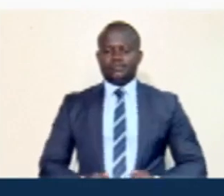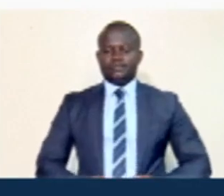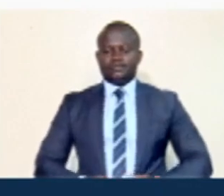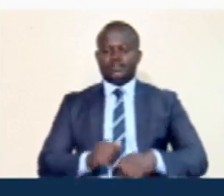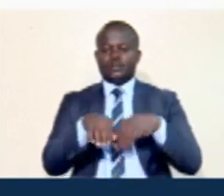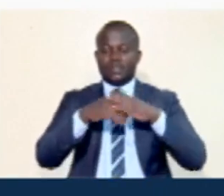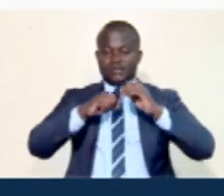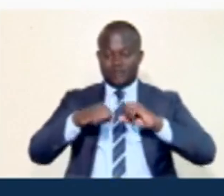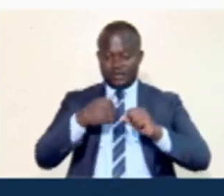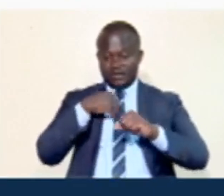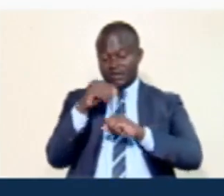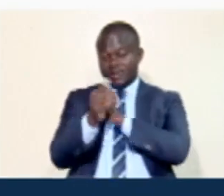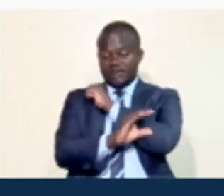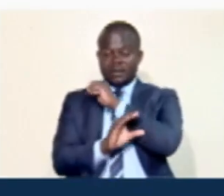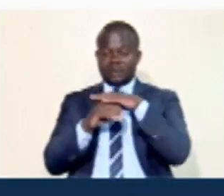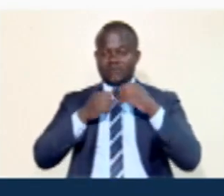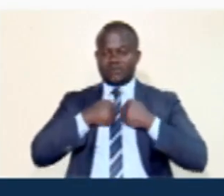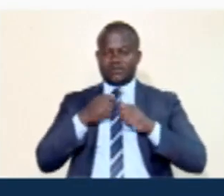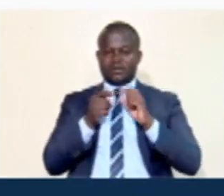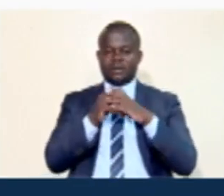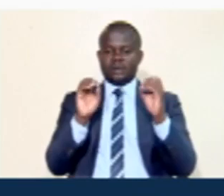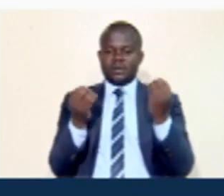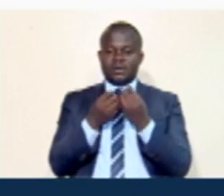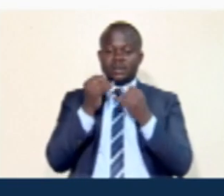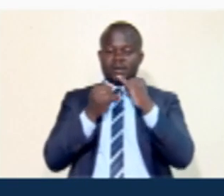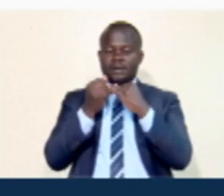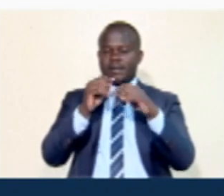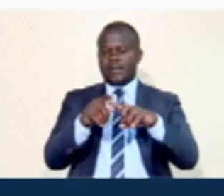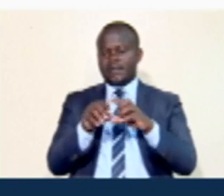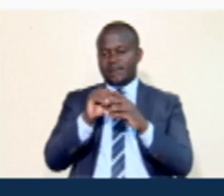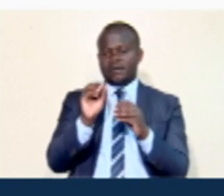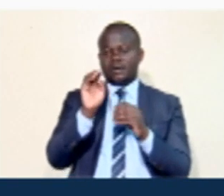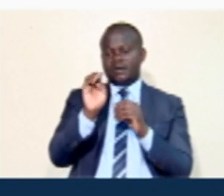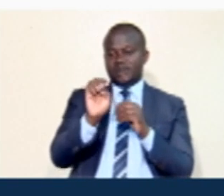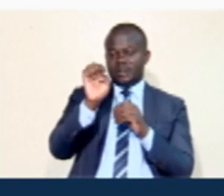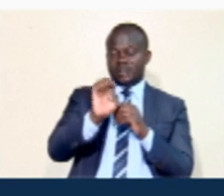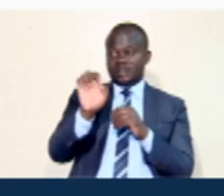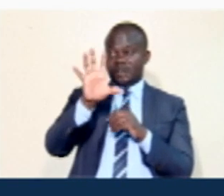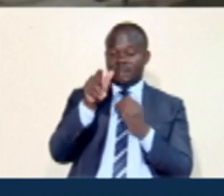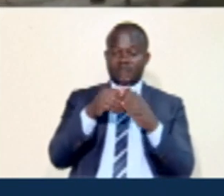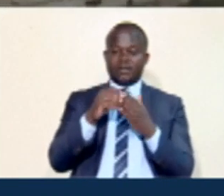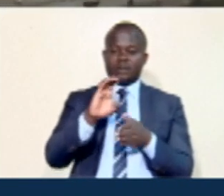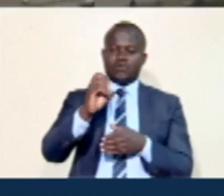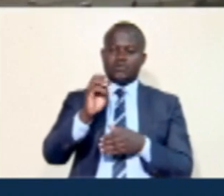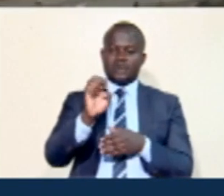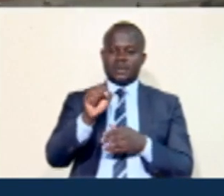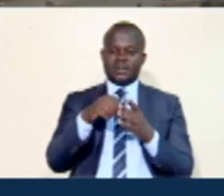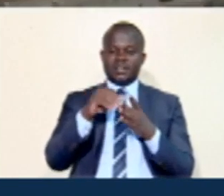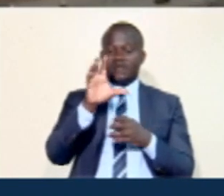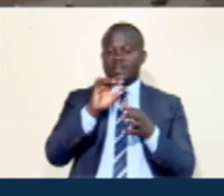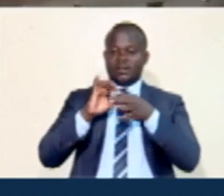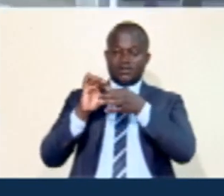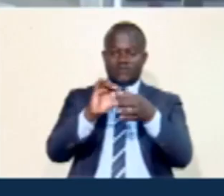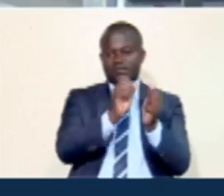Uretse amasezerano ufitanye n'ibindi bihugu, u Rwanda ruri mu miryango mpuzamahanga inyuranye irimo Afurika y'Iburasirazuba, uwa COMESA, Afurika yunze ubumwe